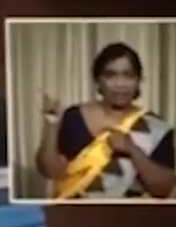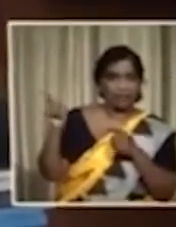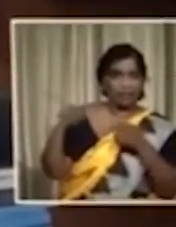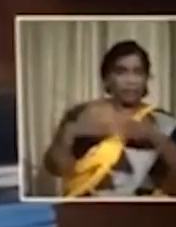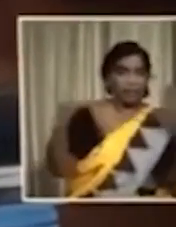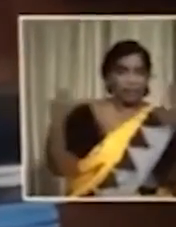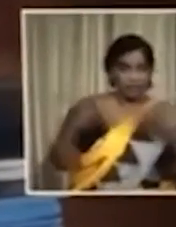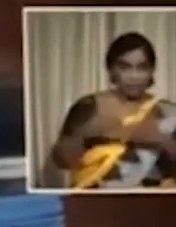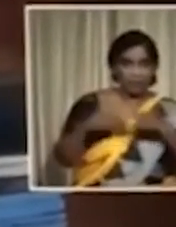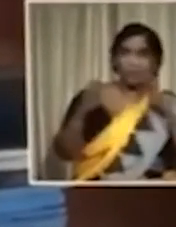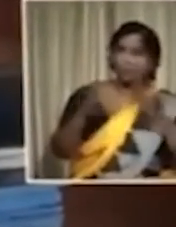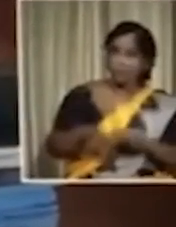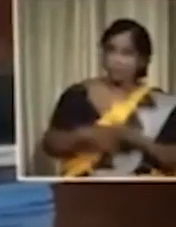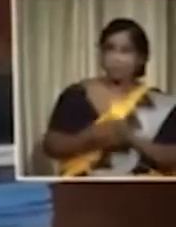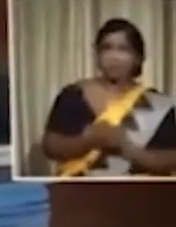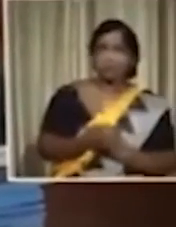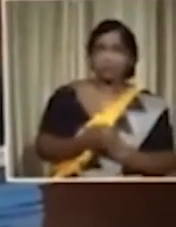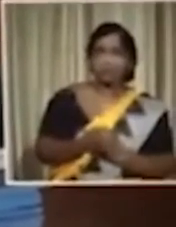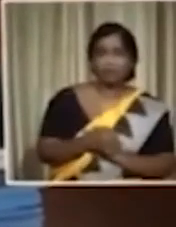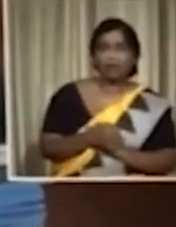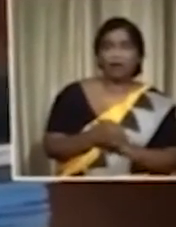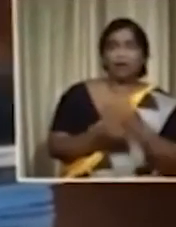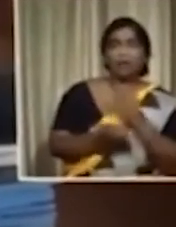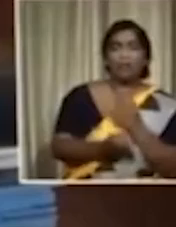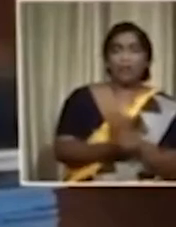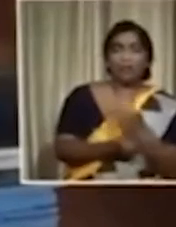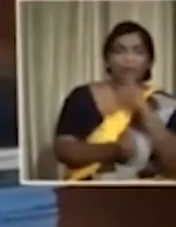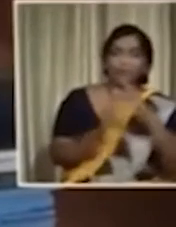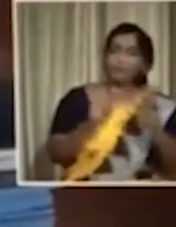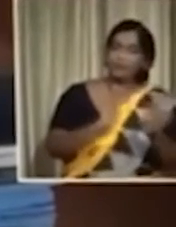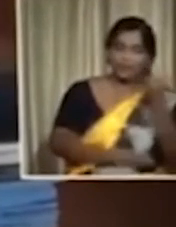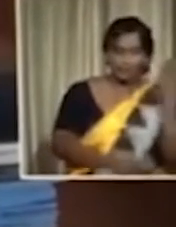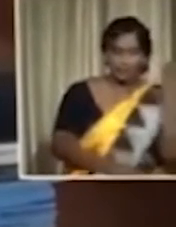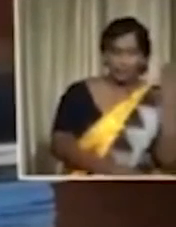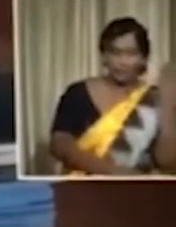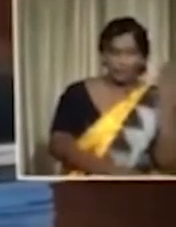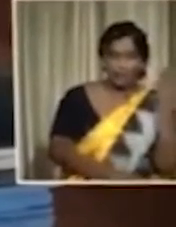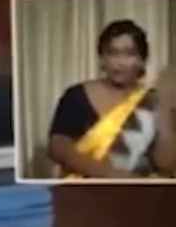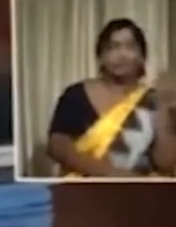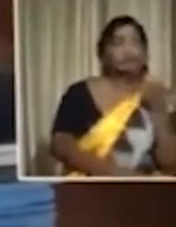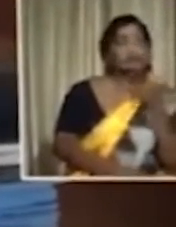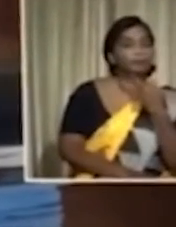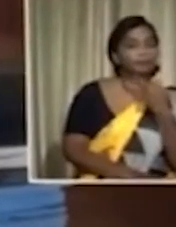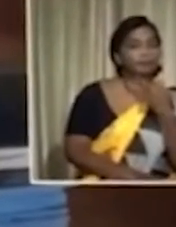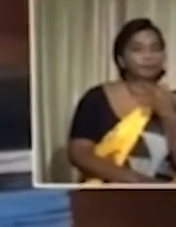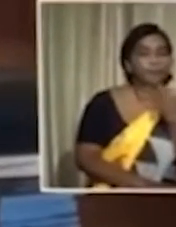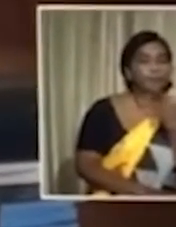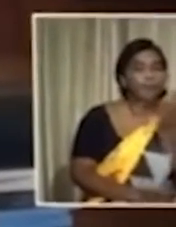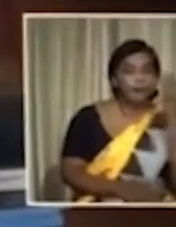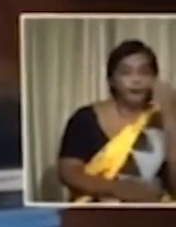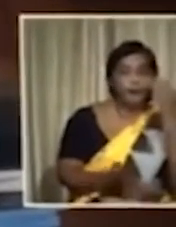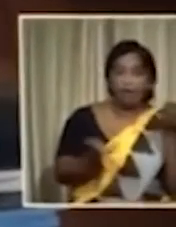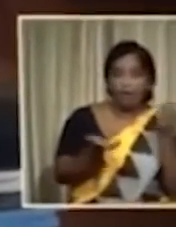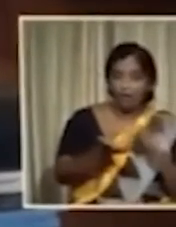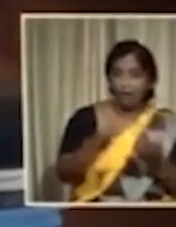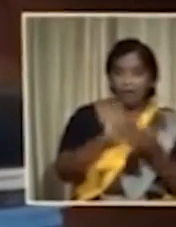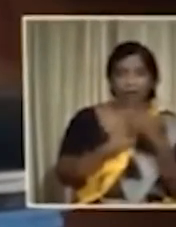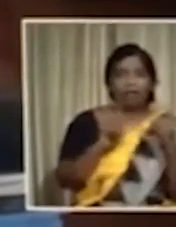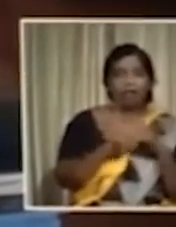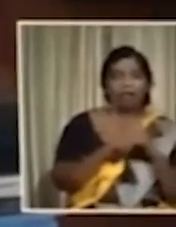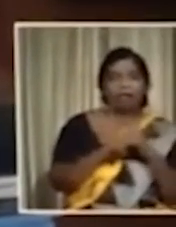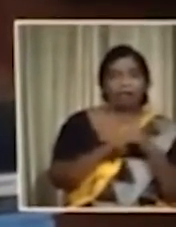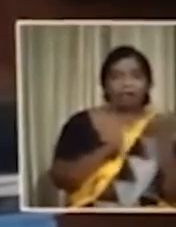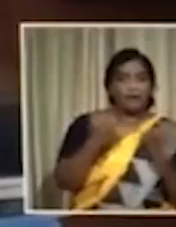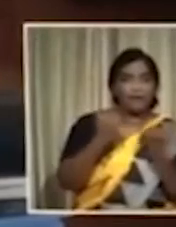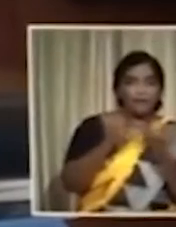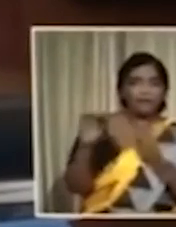ගේට්ටුවේ ගාව නතර වෙන්න කියලා. ඉතින් පොලිසියෙන් ඇයට යන්න කියලා. ඊට පස්සේ ඇය ආපහු යනකොට තමයි දිනමිනපත් වෑන් එක